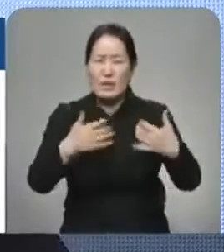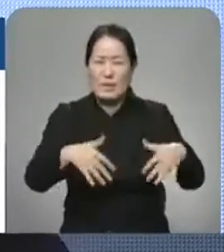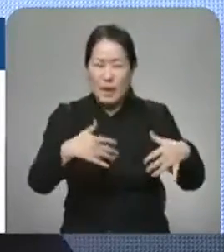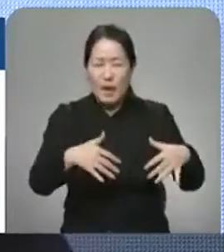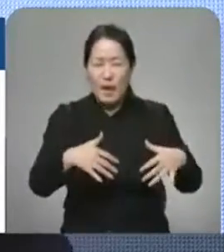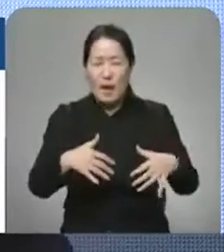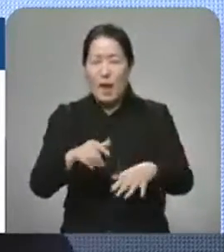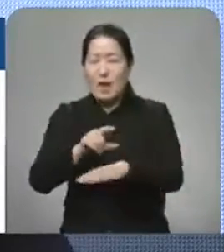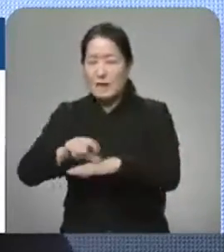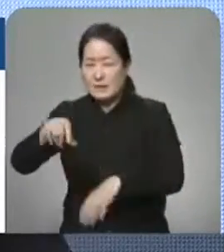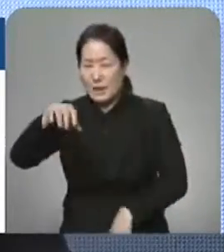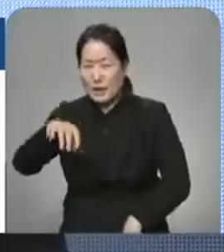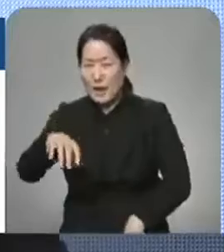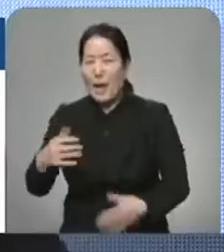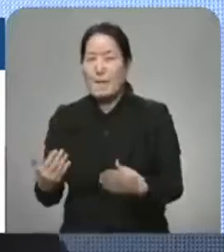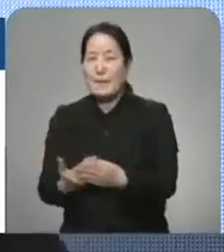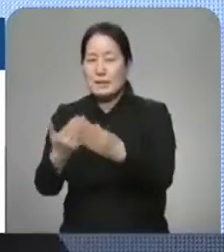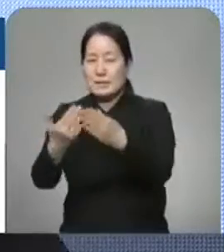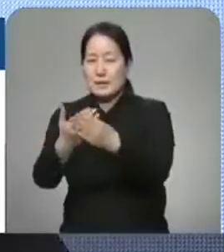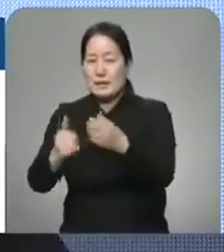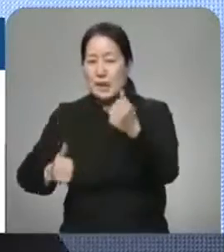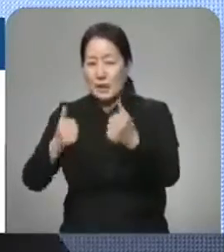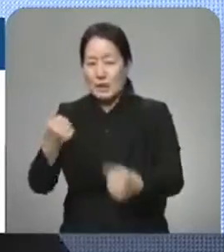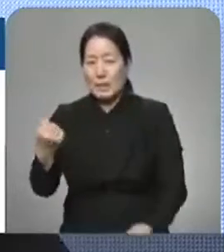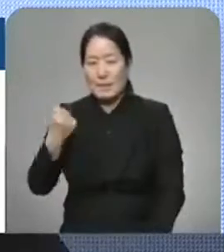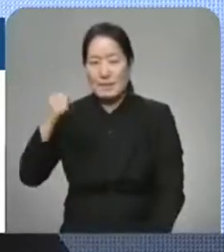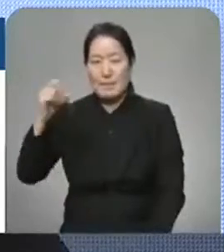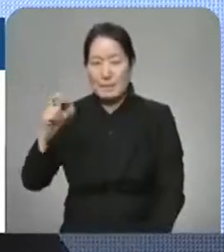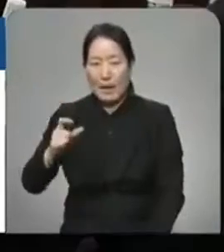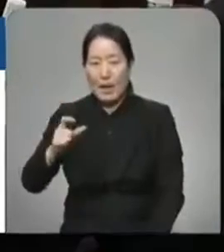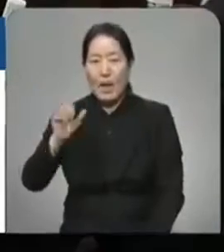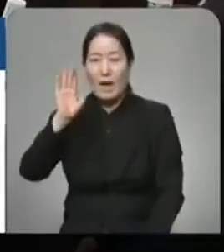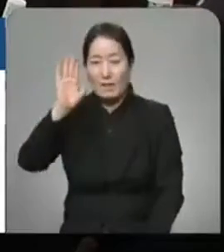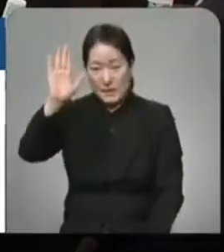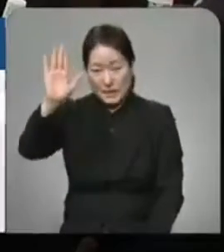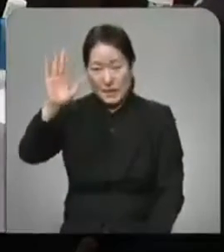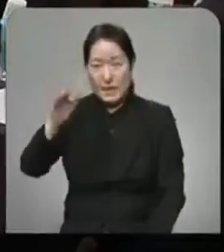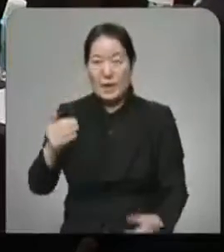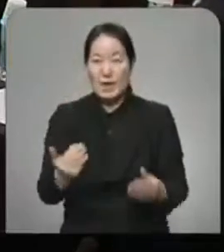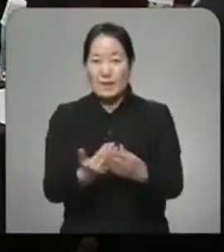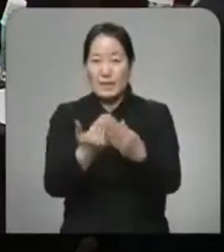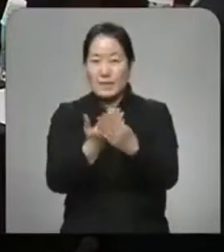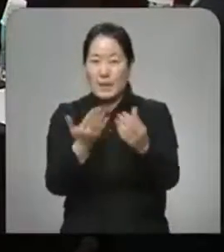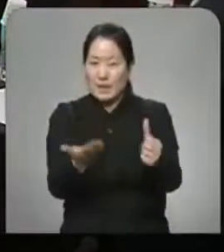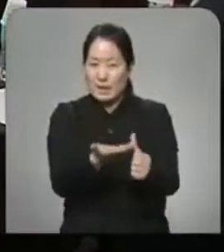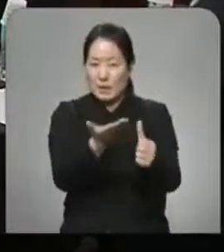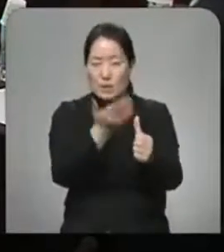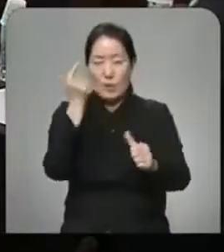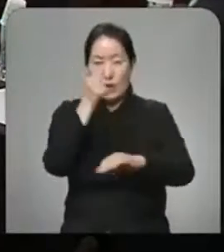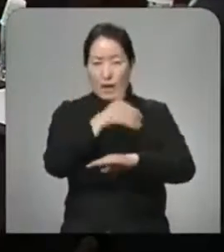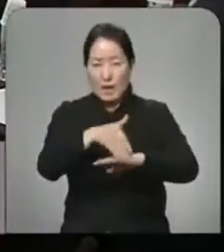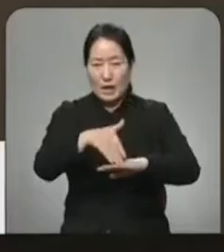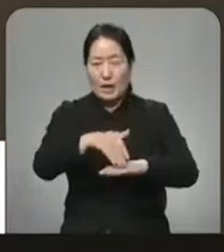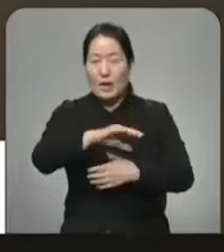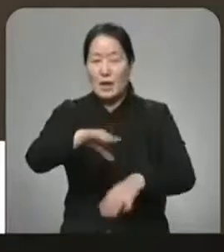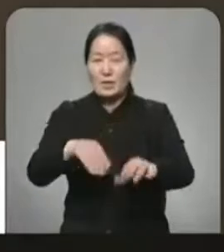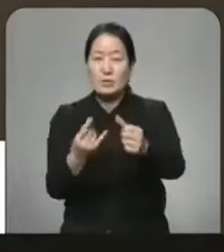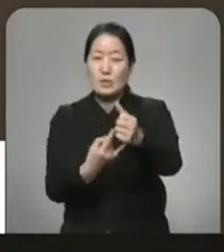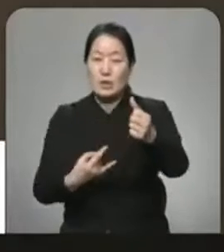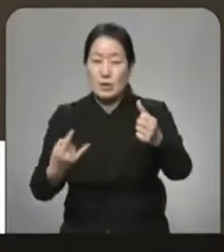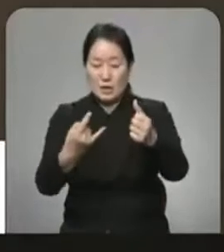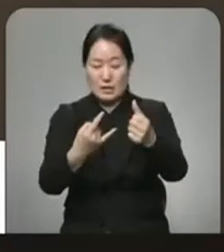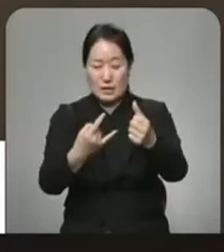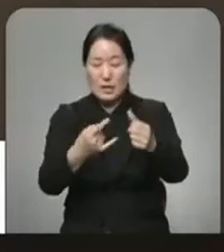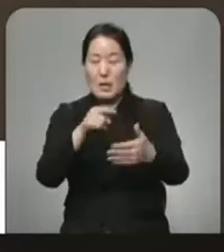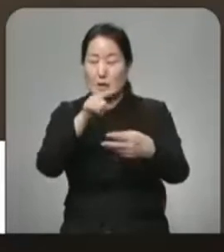인해서 경쟁력 자체를 가져본 적이 없습니다. 우리의 미래를 갖다 담보해낼 수 있을까? 이에 따라 대통령직 인수위원회는 차기